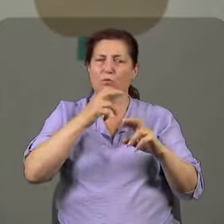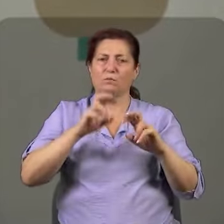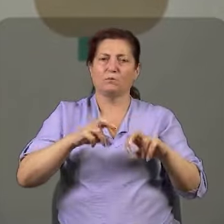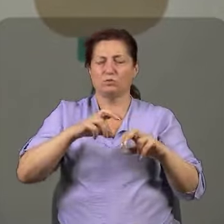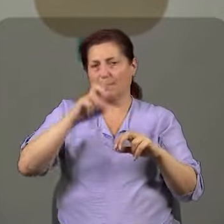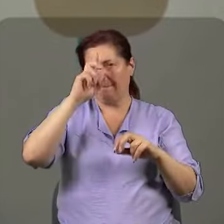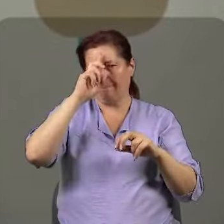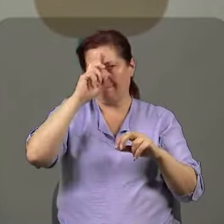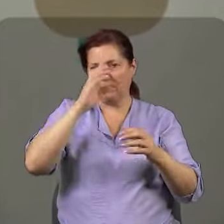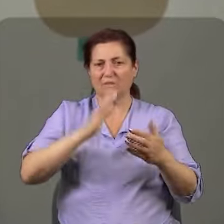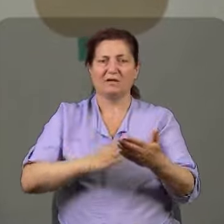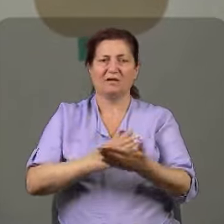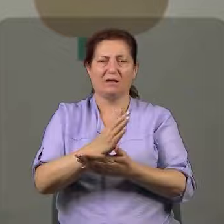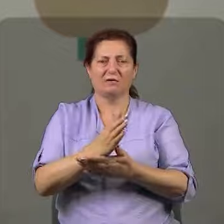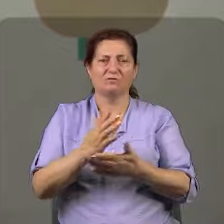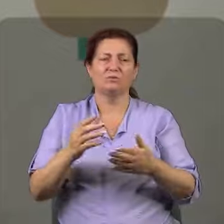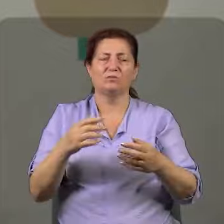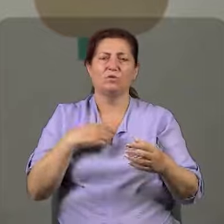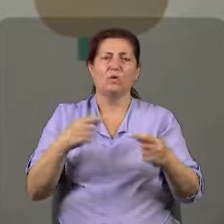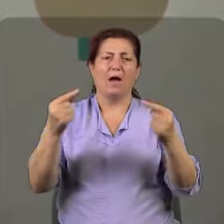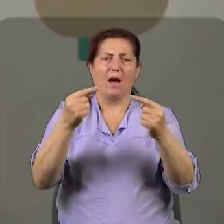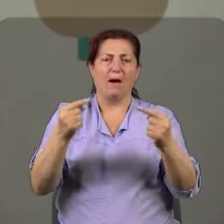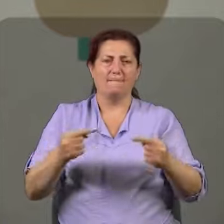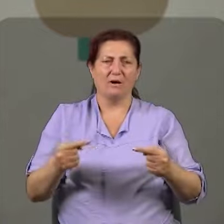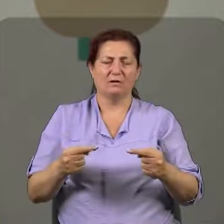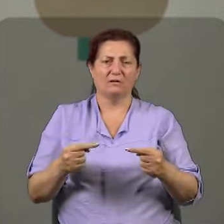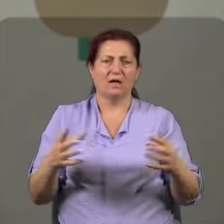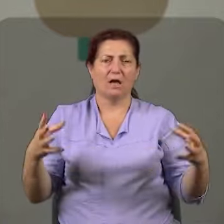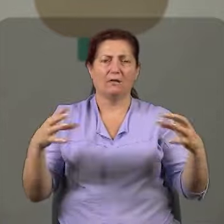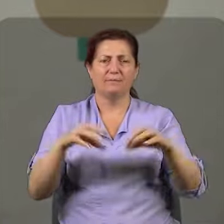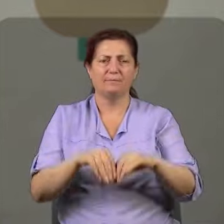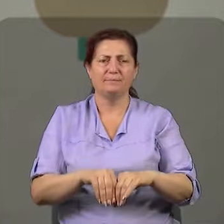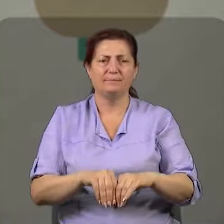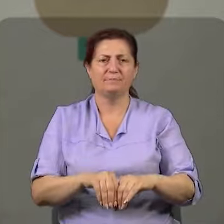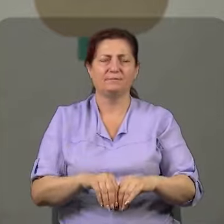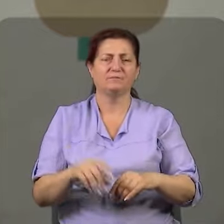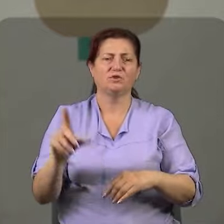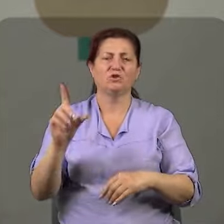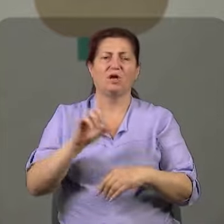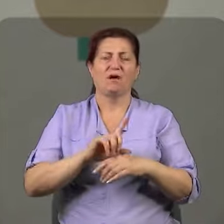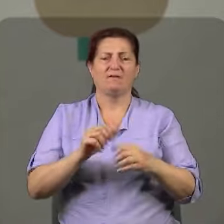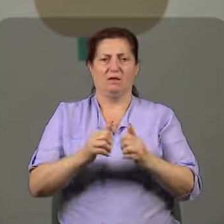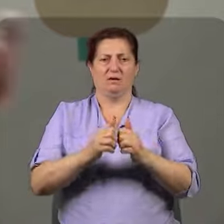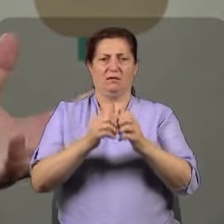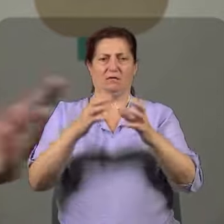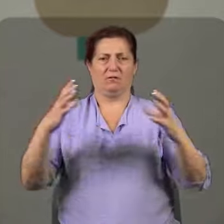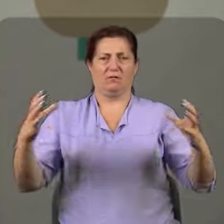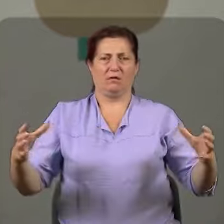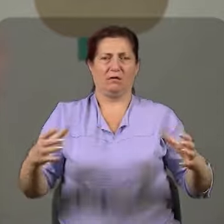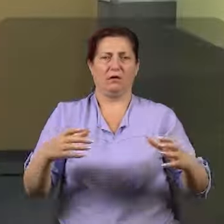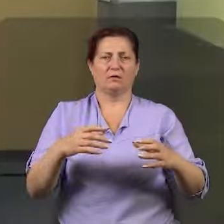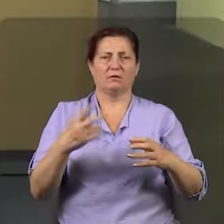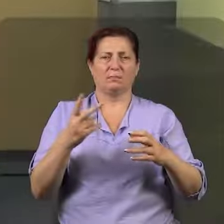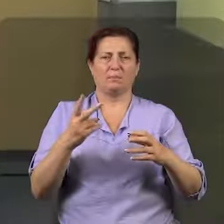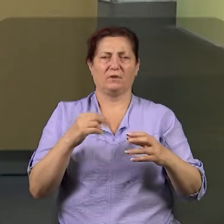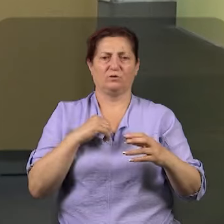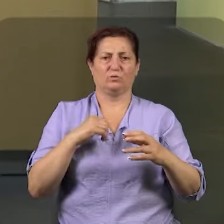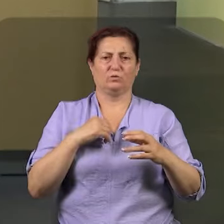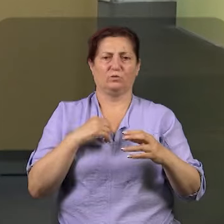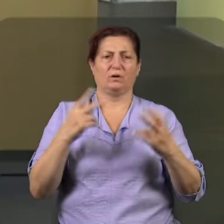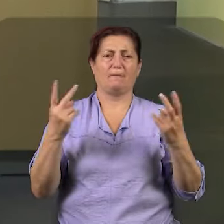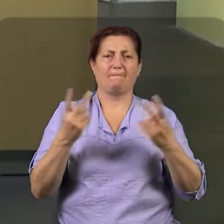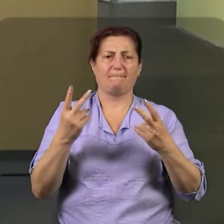պետական ռազմավարություն կամ նորարարության եւ համատեղ նորարարության ռազմավարությունը շատ ավելի լայն ոնց որ բան պետքա ծածկի, հա, բնագավառներ